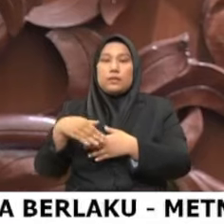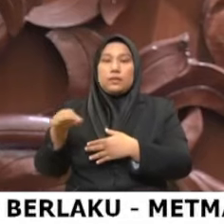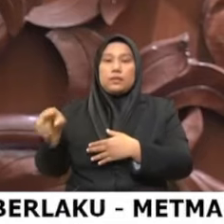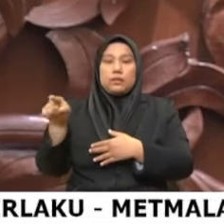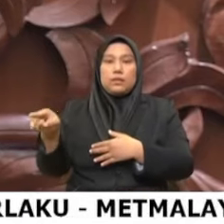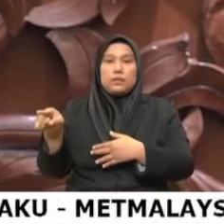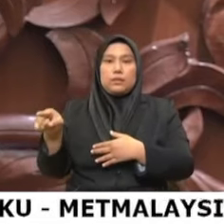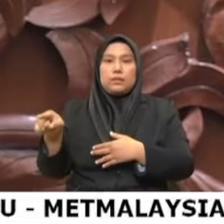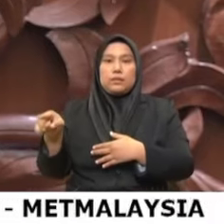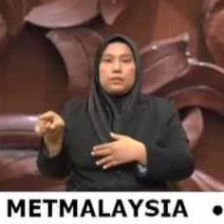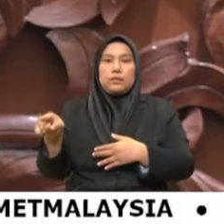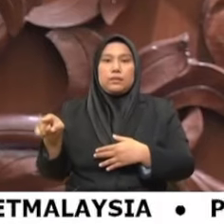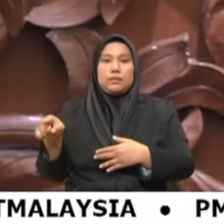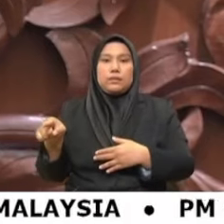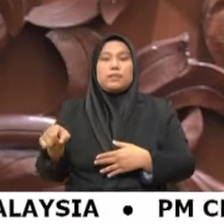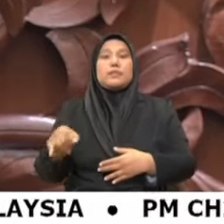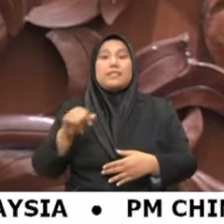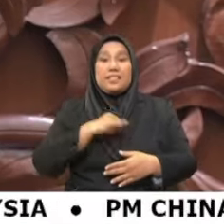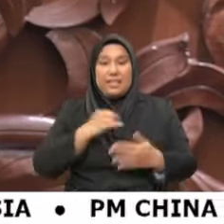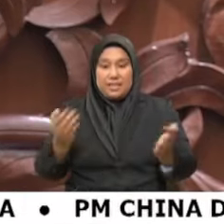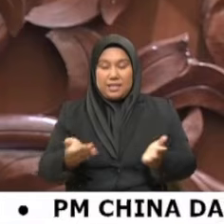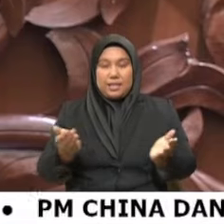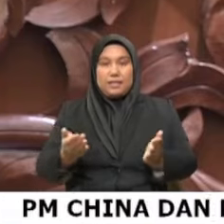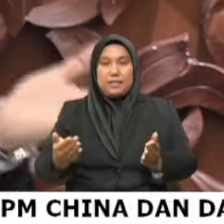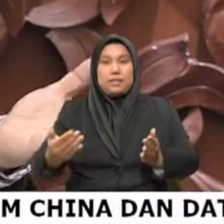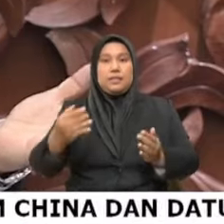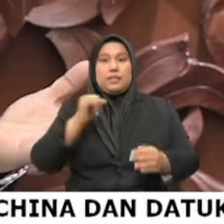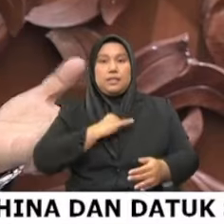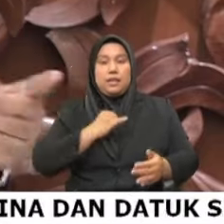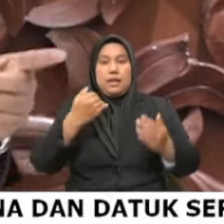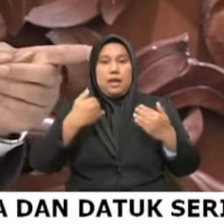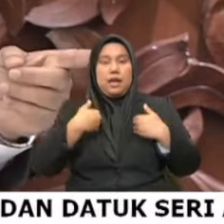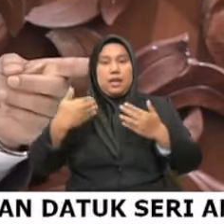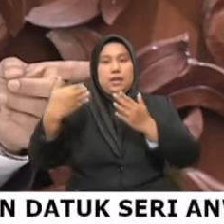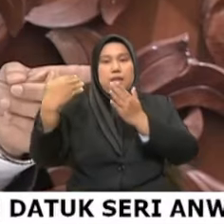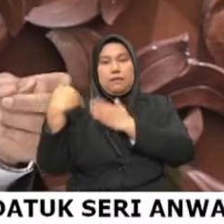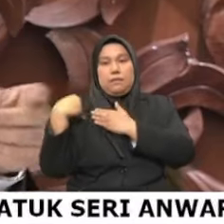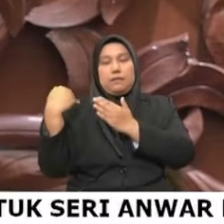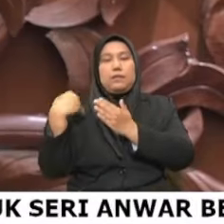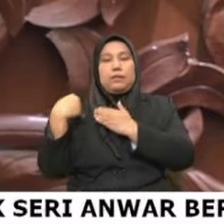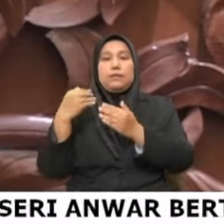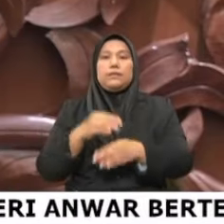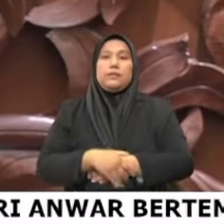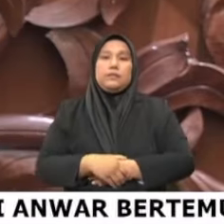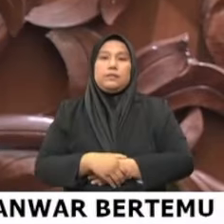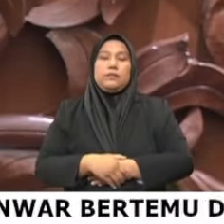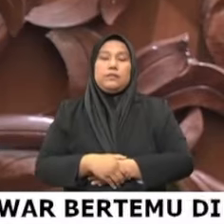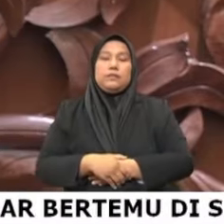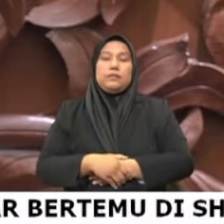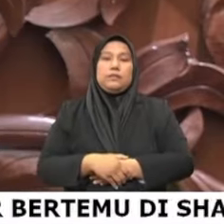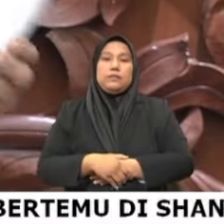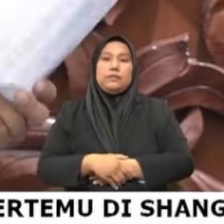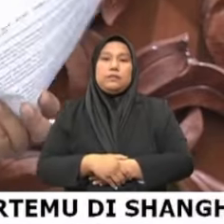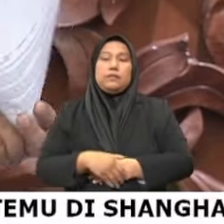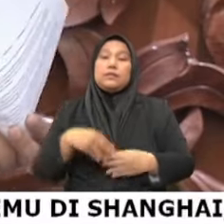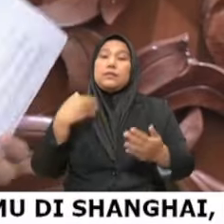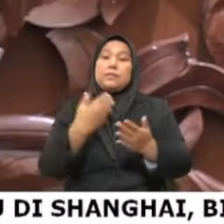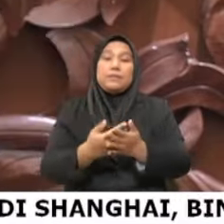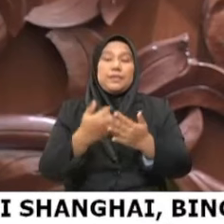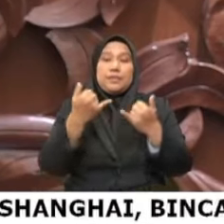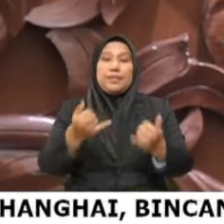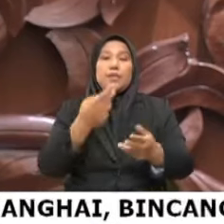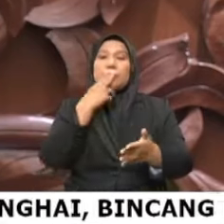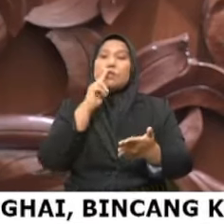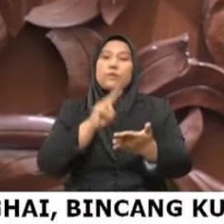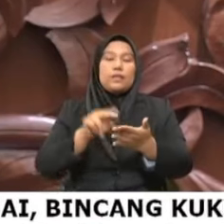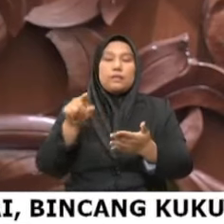here, saya ada responsibility. Tapi you pula canon saya. Orang kena kata canon lah. You canon saya tak elok. Tapi dia sampai sekarang dia tak jawab.